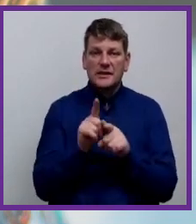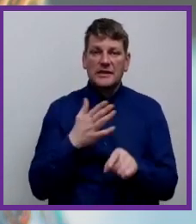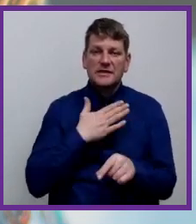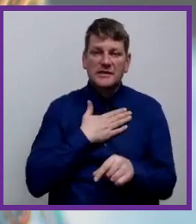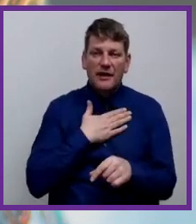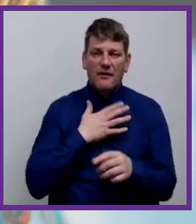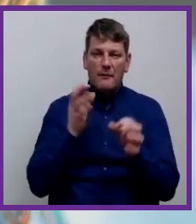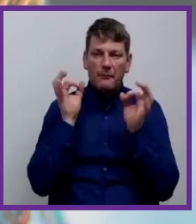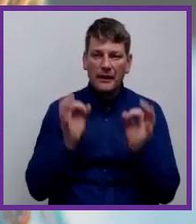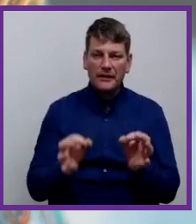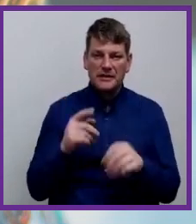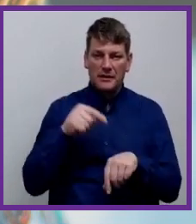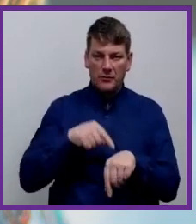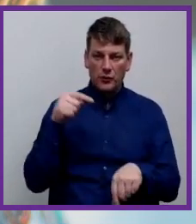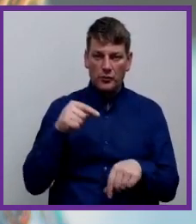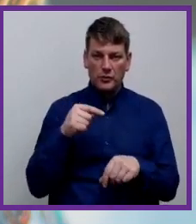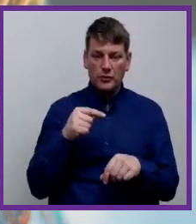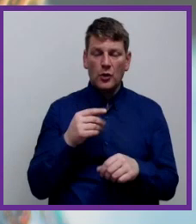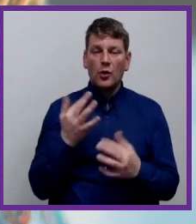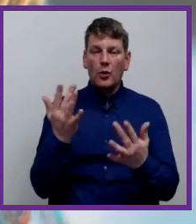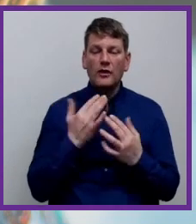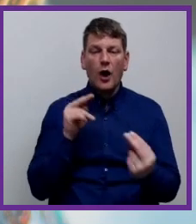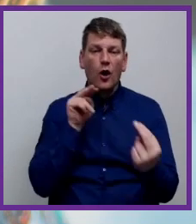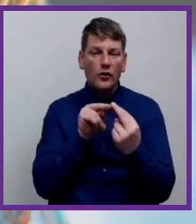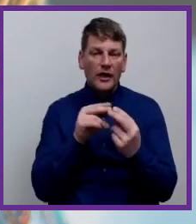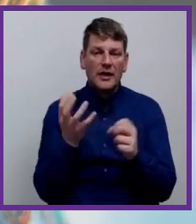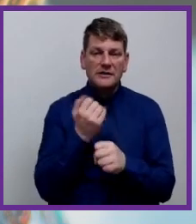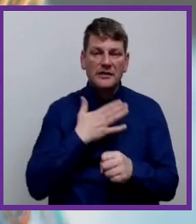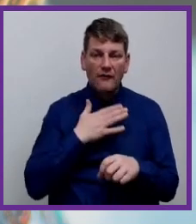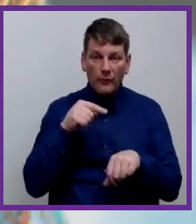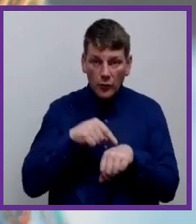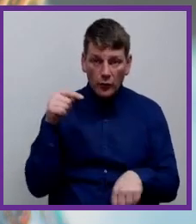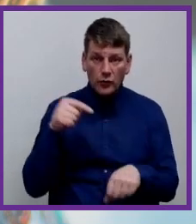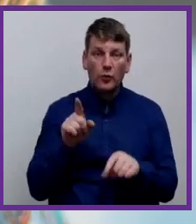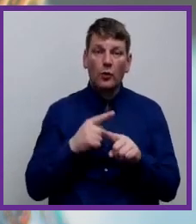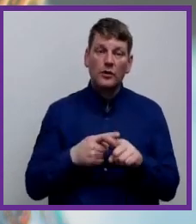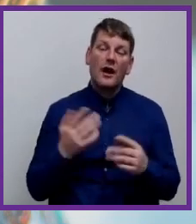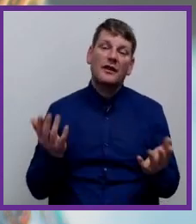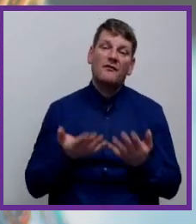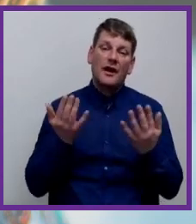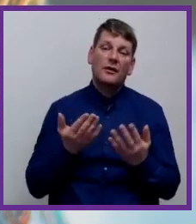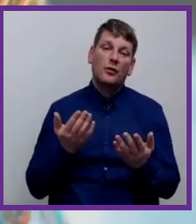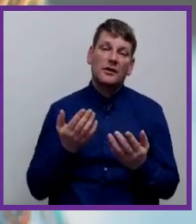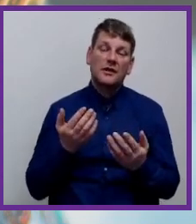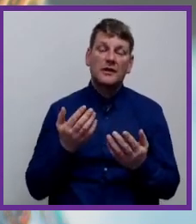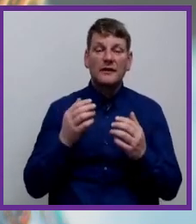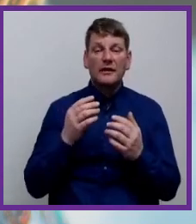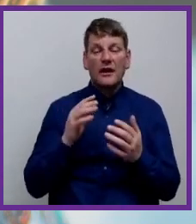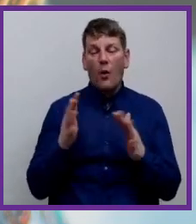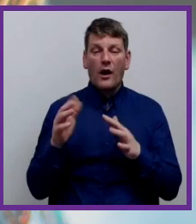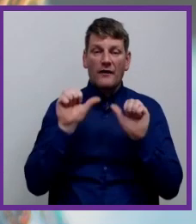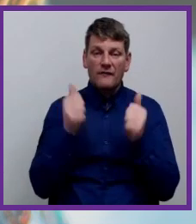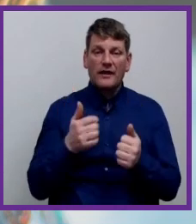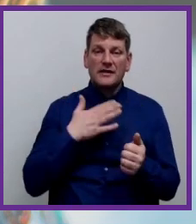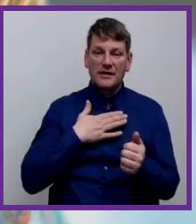tādām patiesajām jūtām, nonākt kontaktā ar savām jūtām un arī atvieglot kaut kādā veidā šo procesu iekšējo,